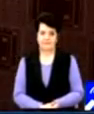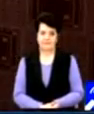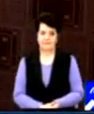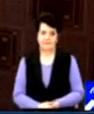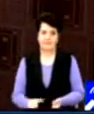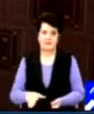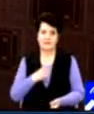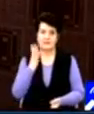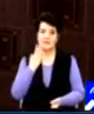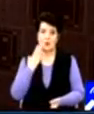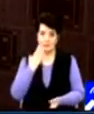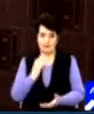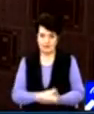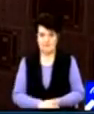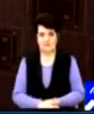Sunt român,